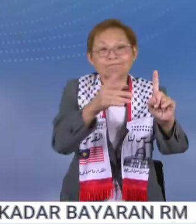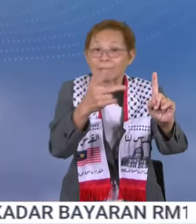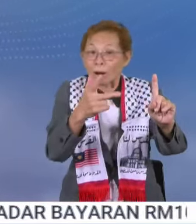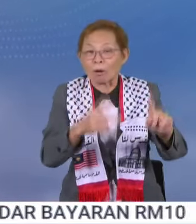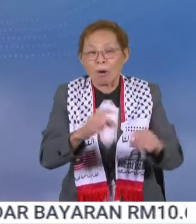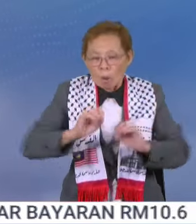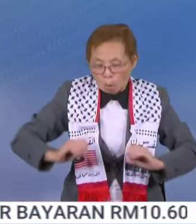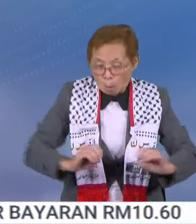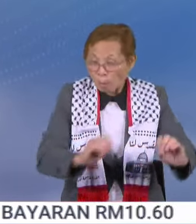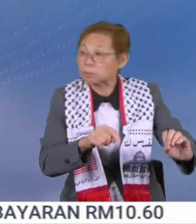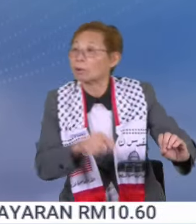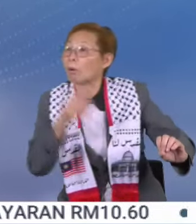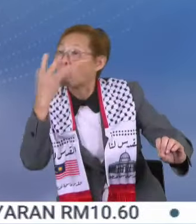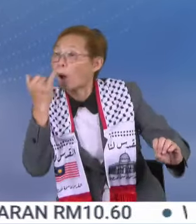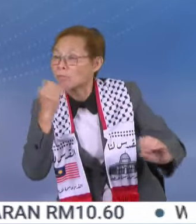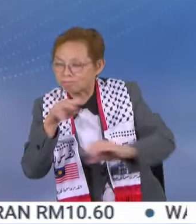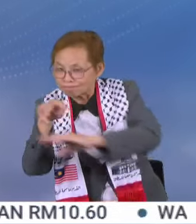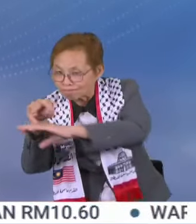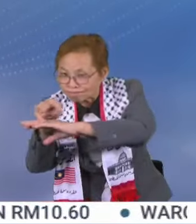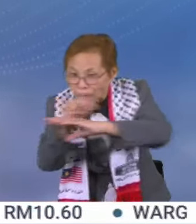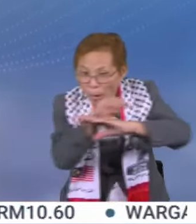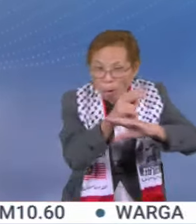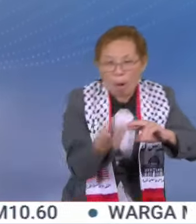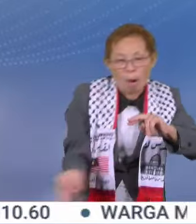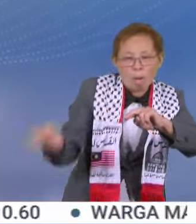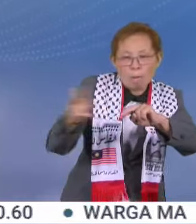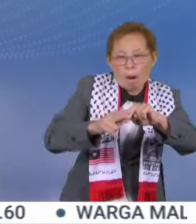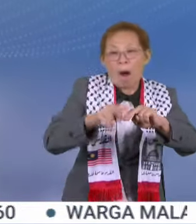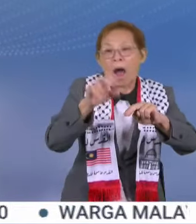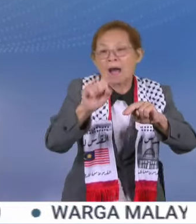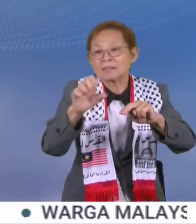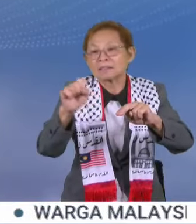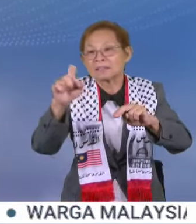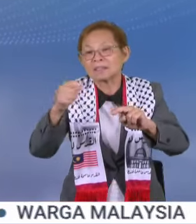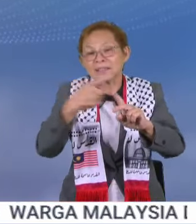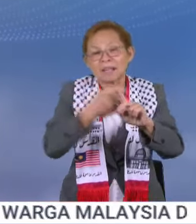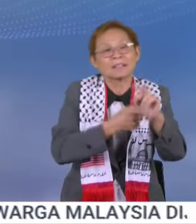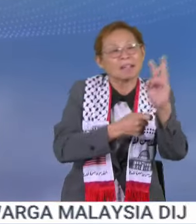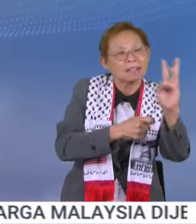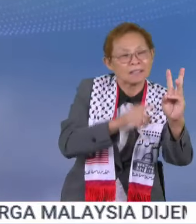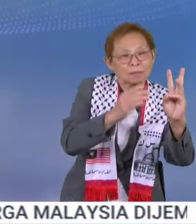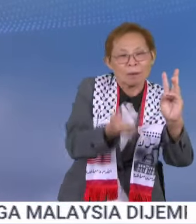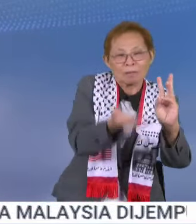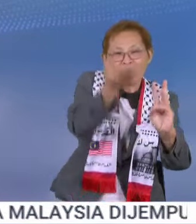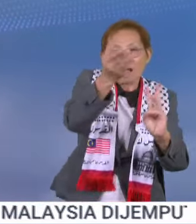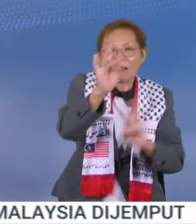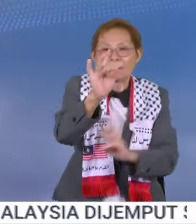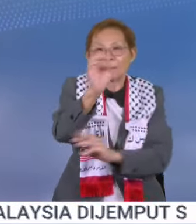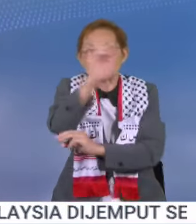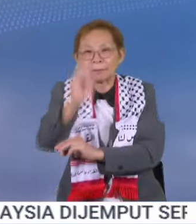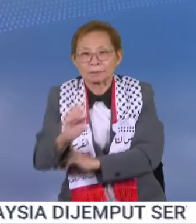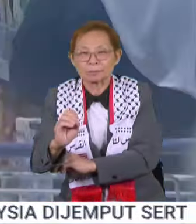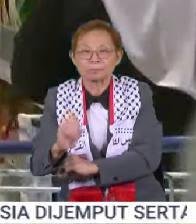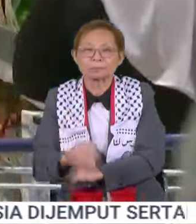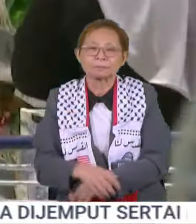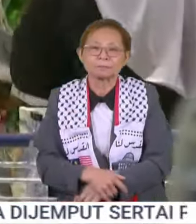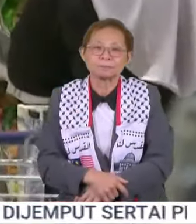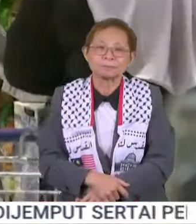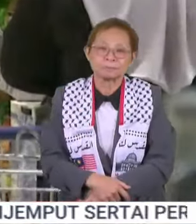lepas. Operasi itu bagi memantau kesan kenaikan kadar SST daripada 6 kepada 8%.